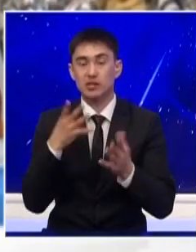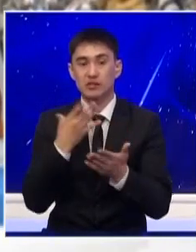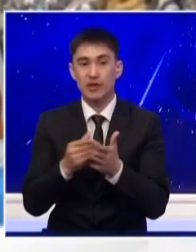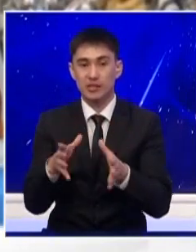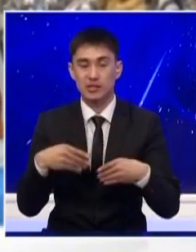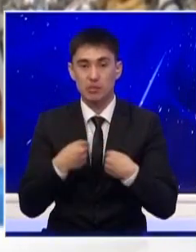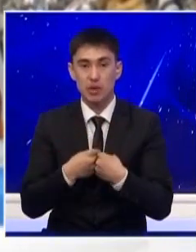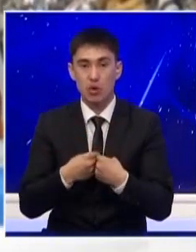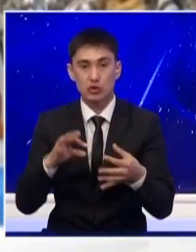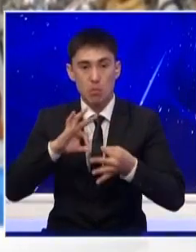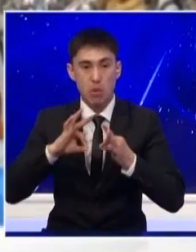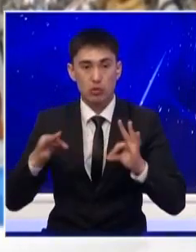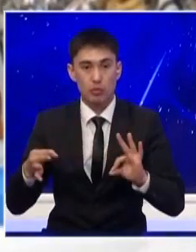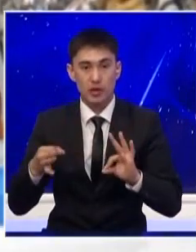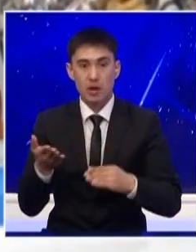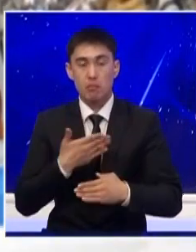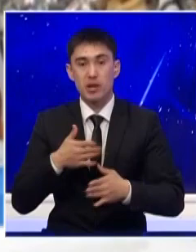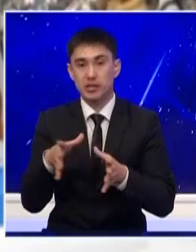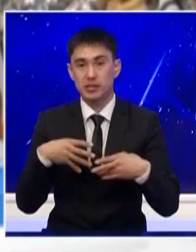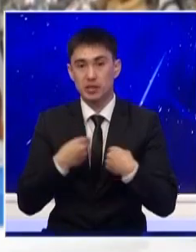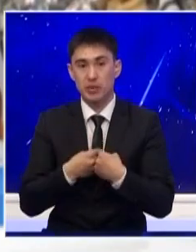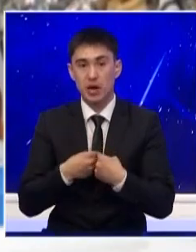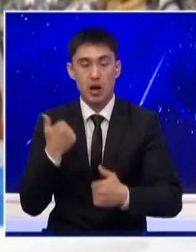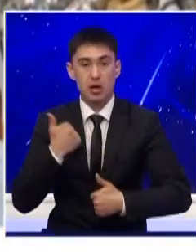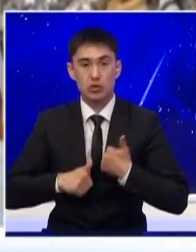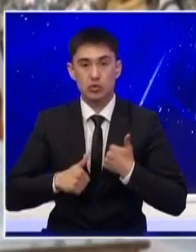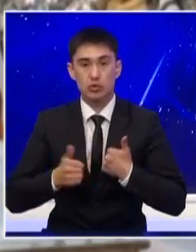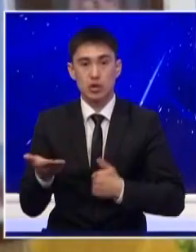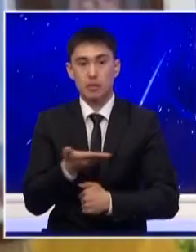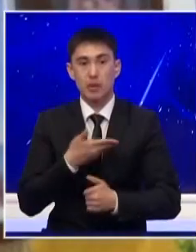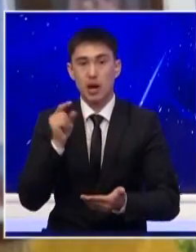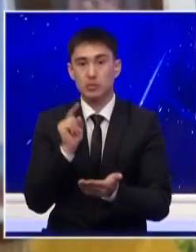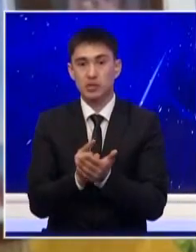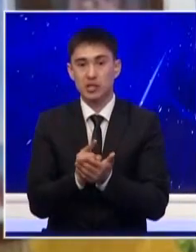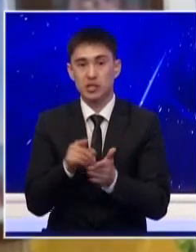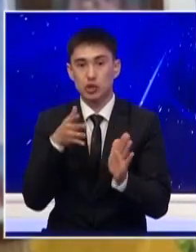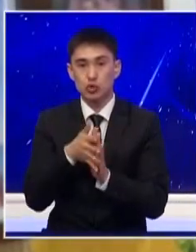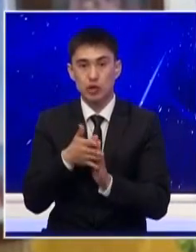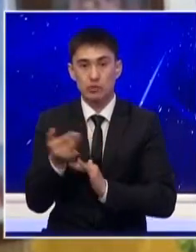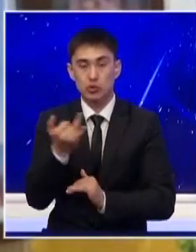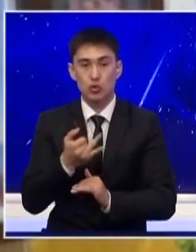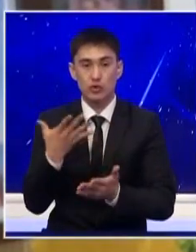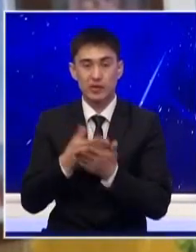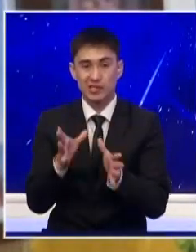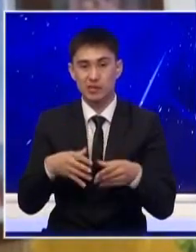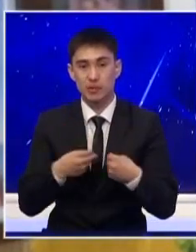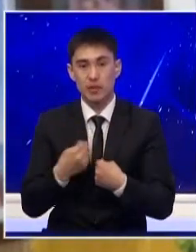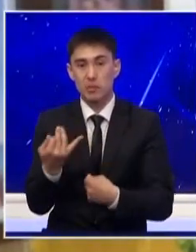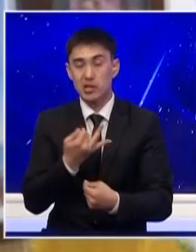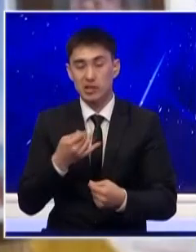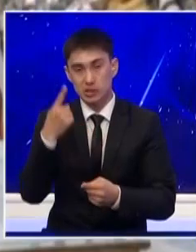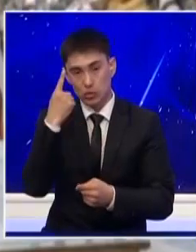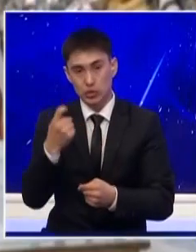семье очень подробно. Моя семья, я очень горжусь ей. Мы обязательно изучаем историю своей семьи, нам интересно